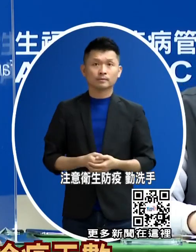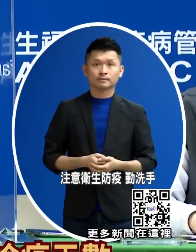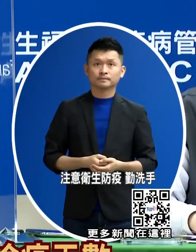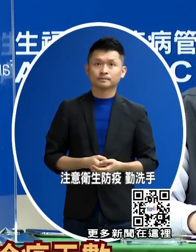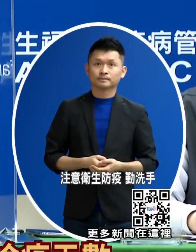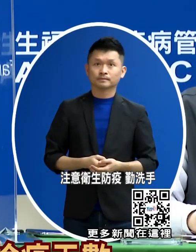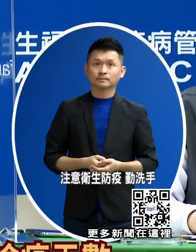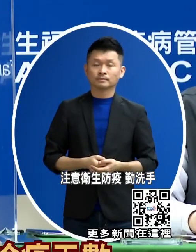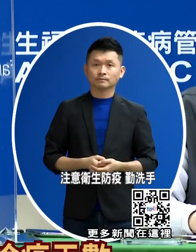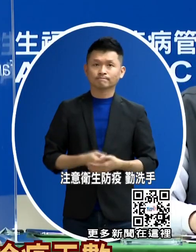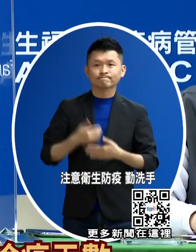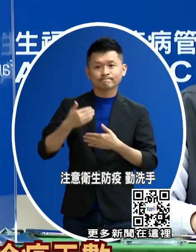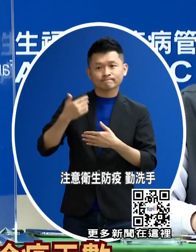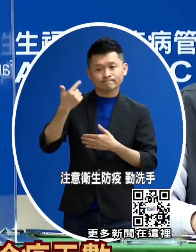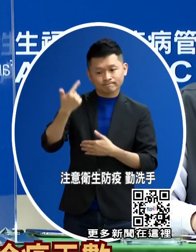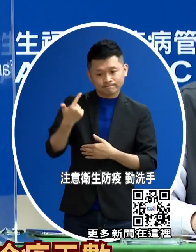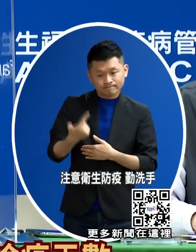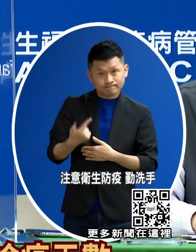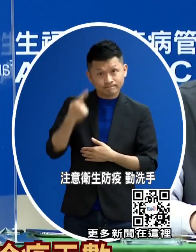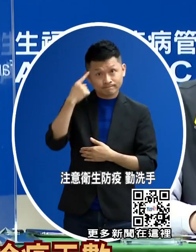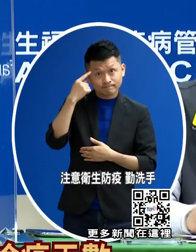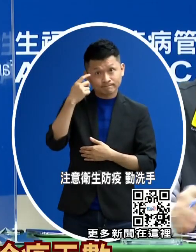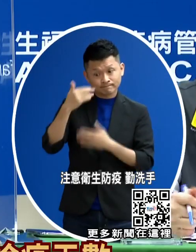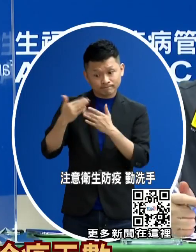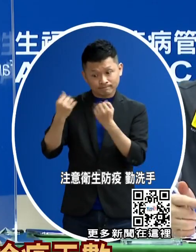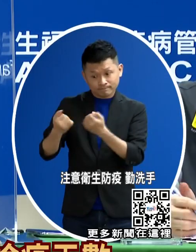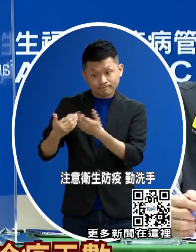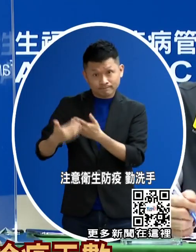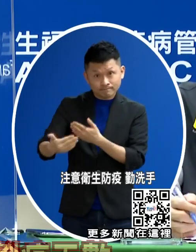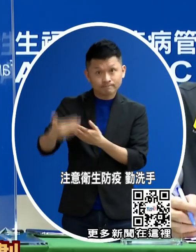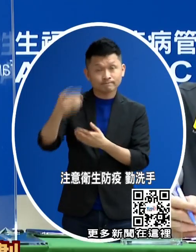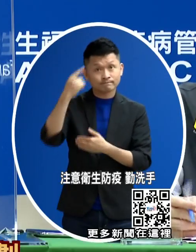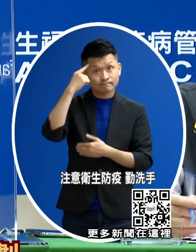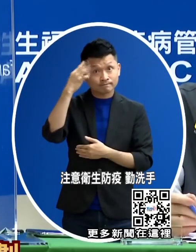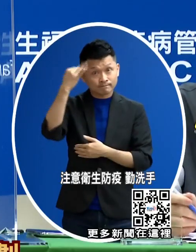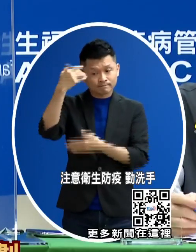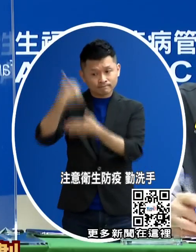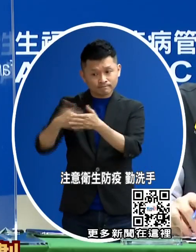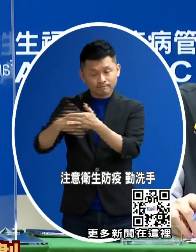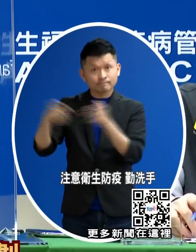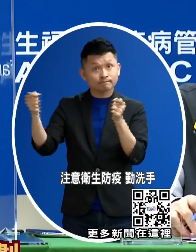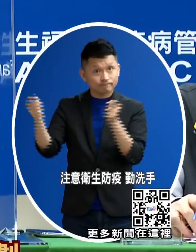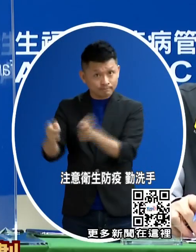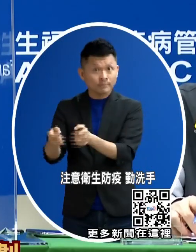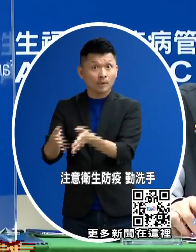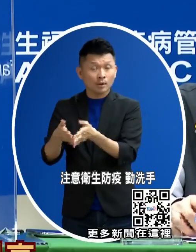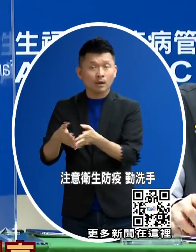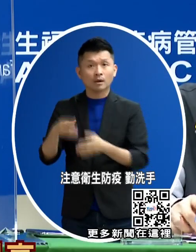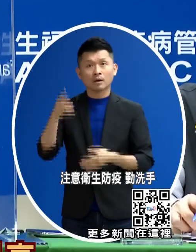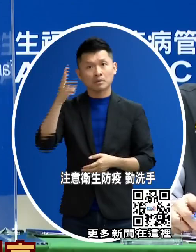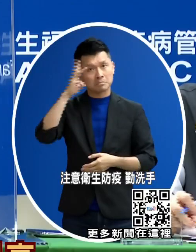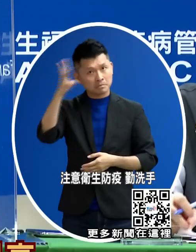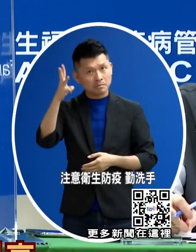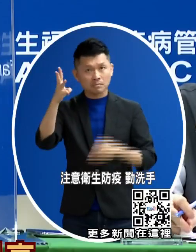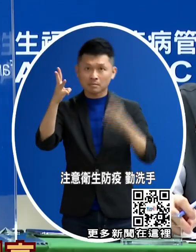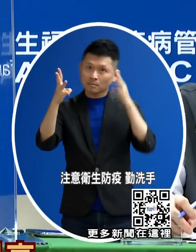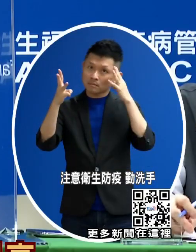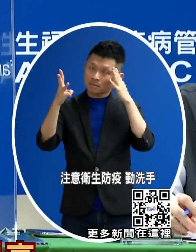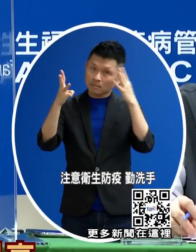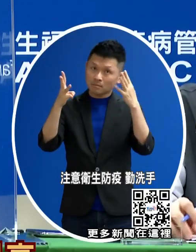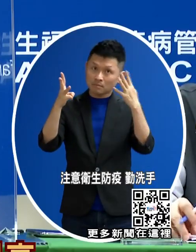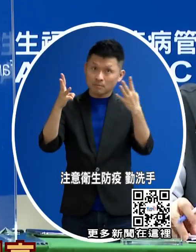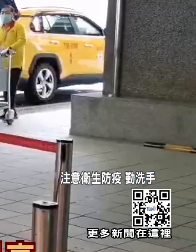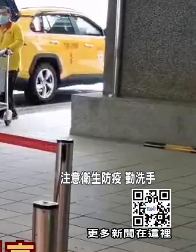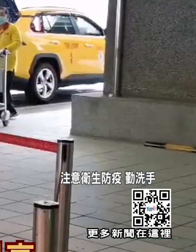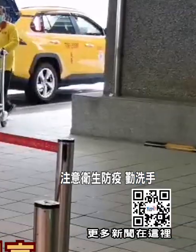走大概会说逐步的缩短检疫的天数，那以目前来讲规划那3+4的可行性可能